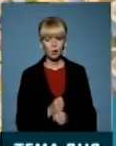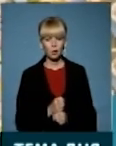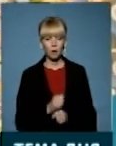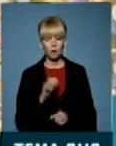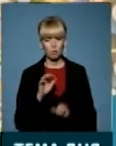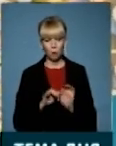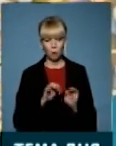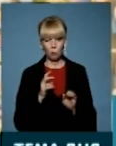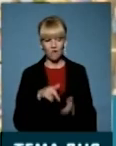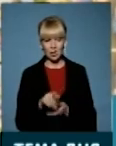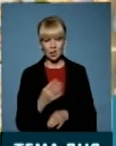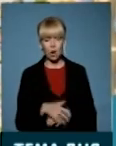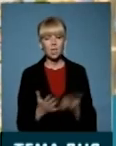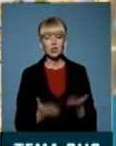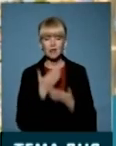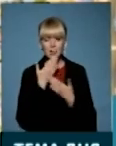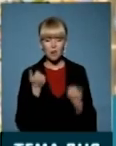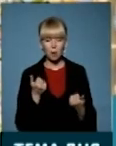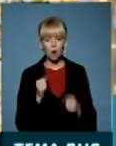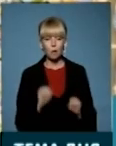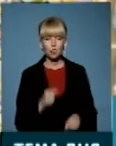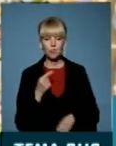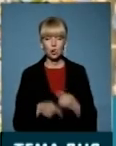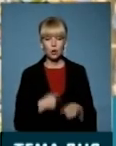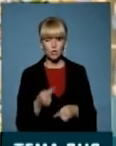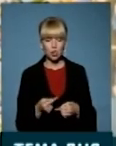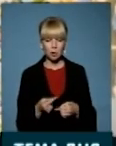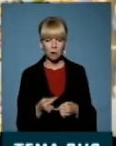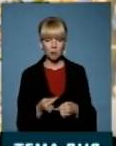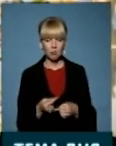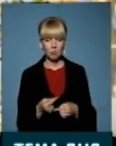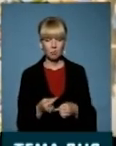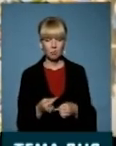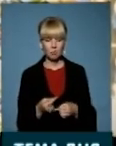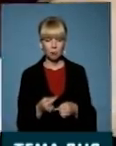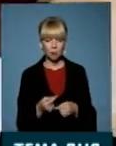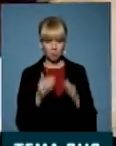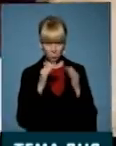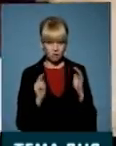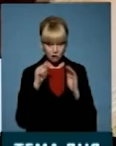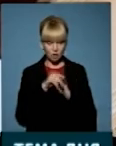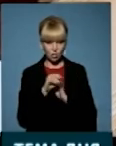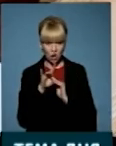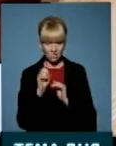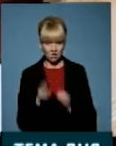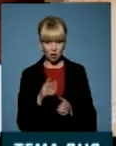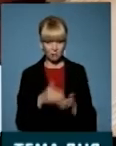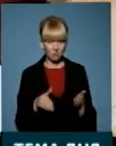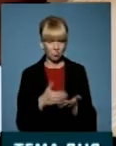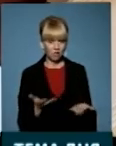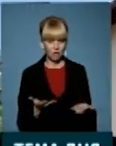вулицю. А якщо нема можливості через сходи? Ну, не на чердак, там на чердакі взагалі